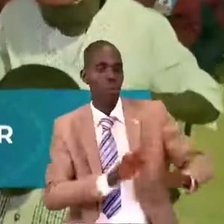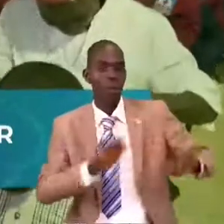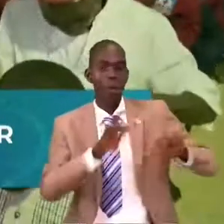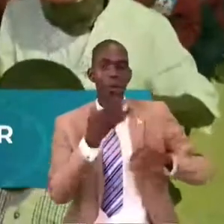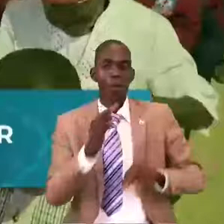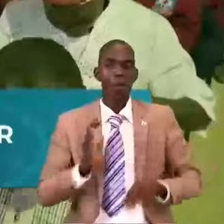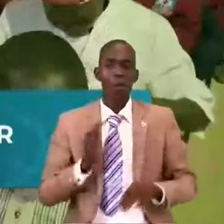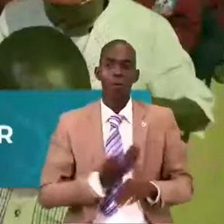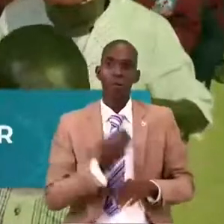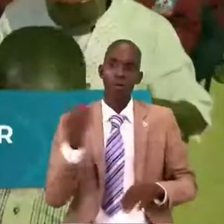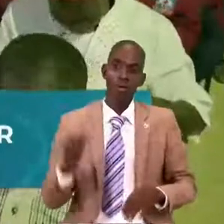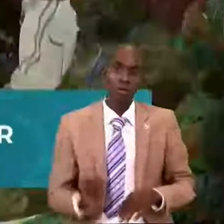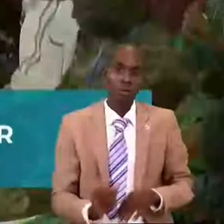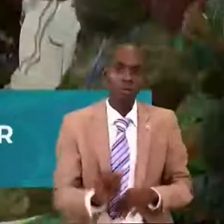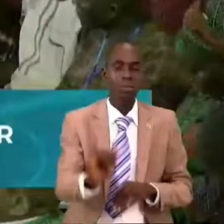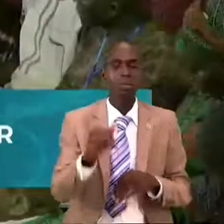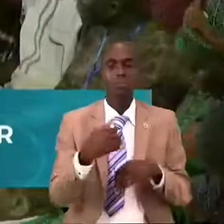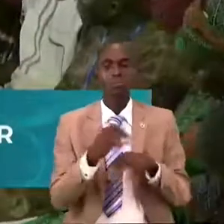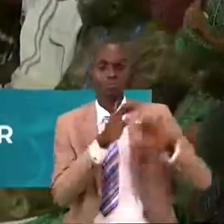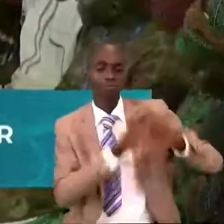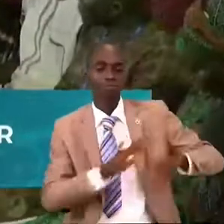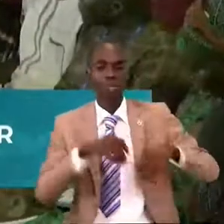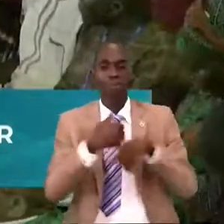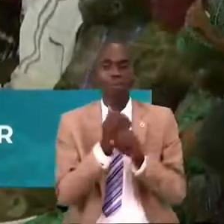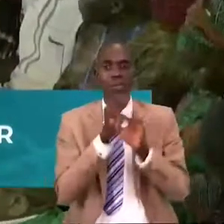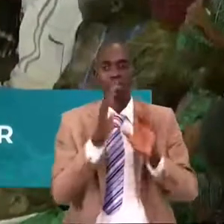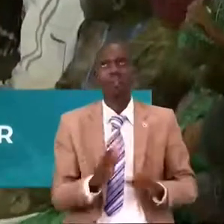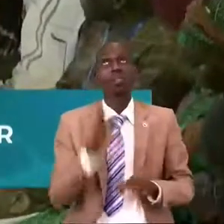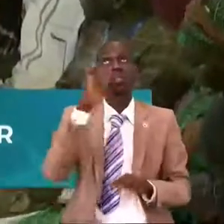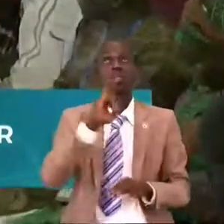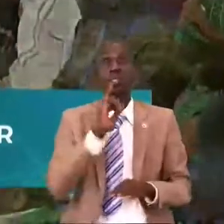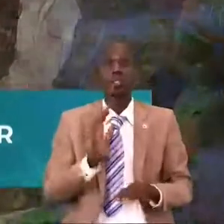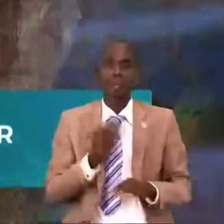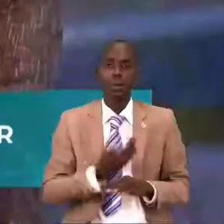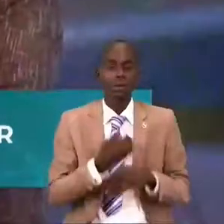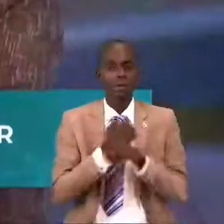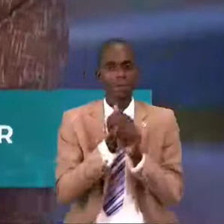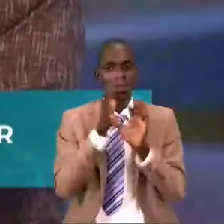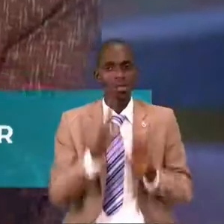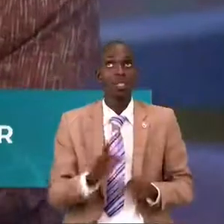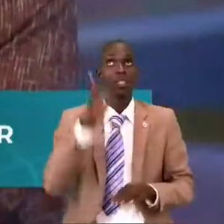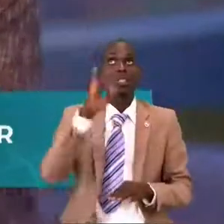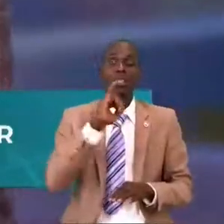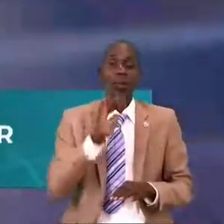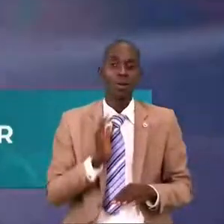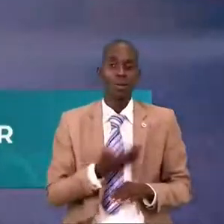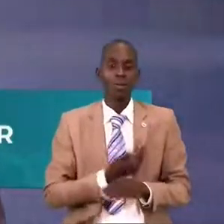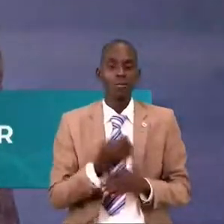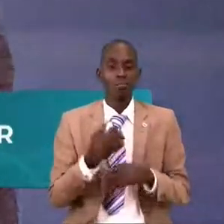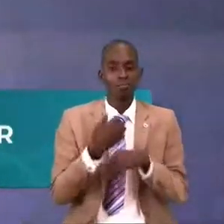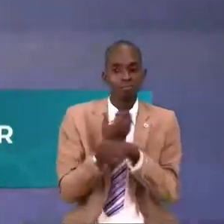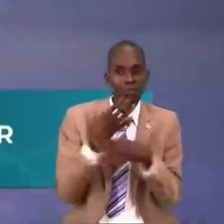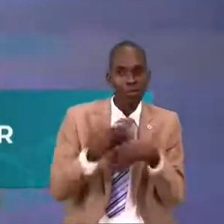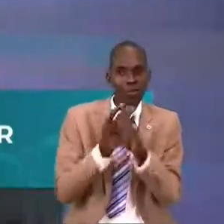Créateur, il est notre Créateur, c'est notre Rédempteur, c'est celui qui aime nos âmes. Et